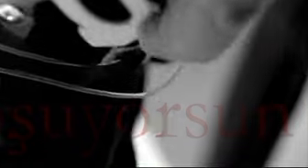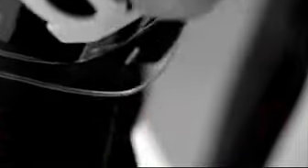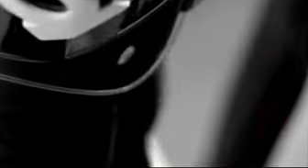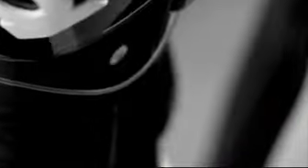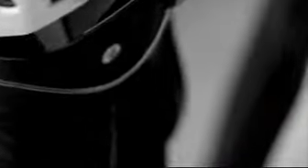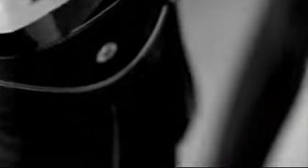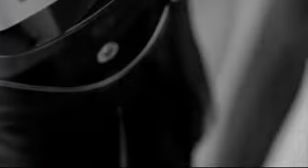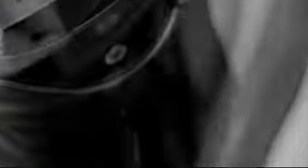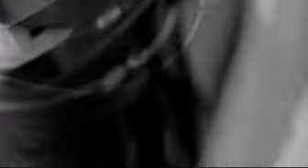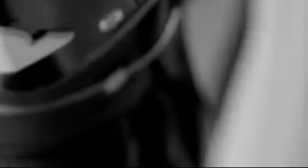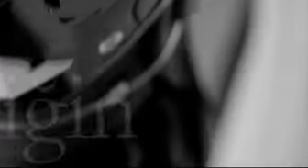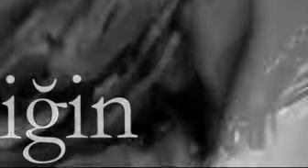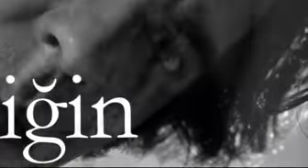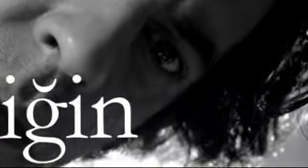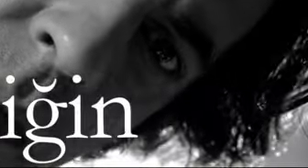koşuyorsun,